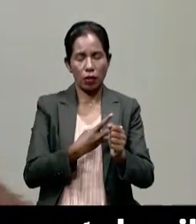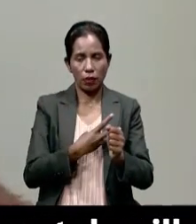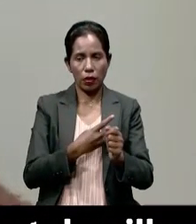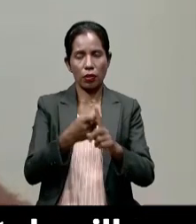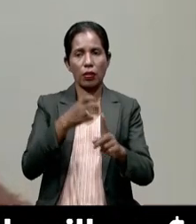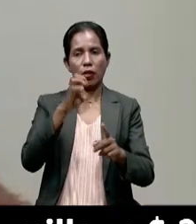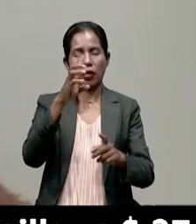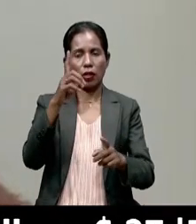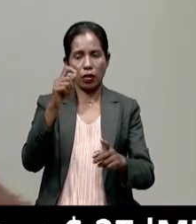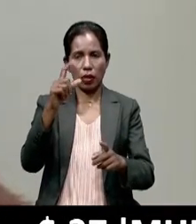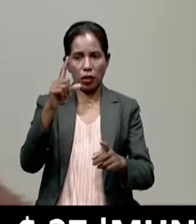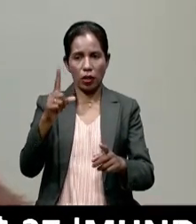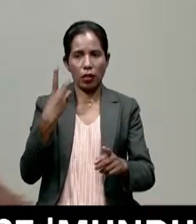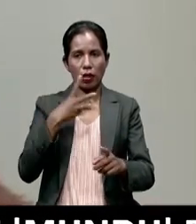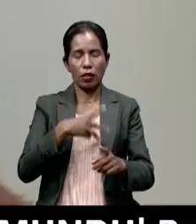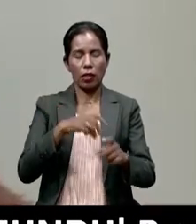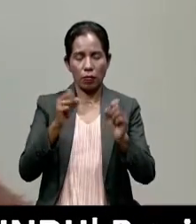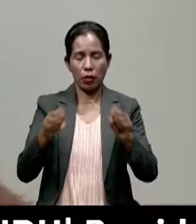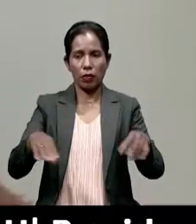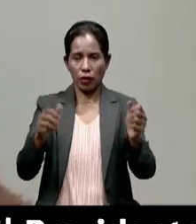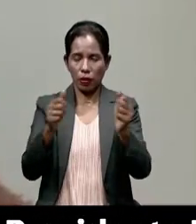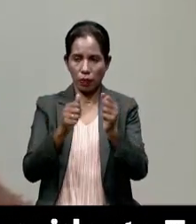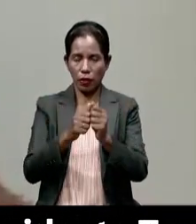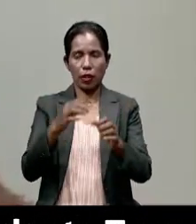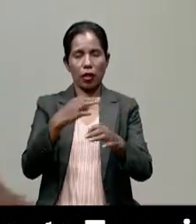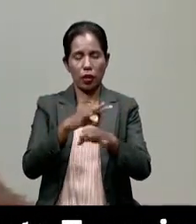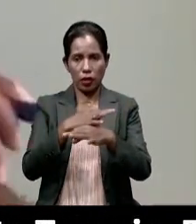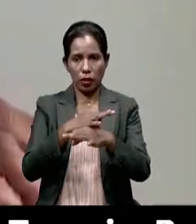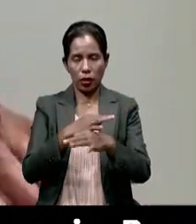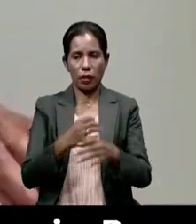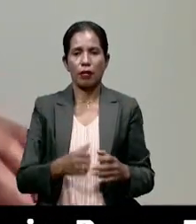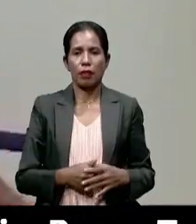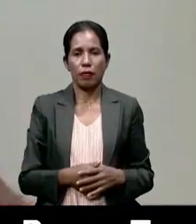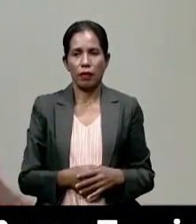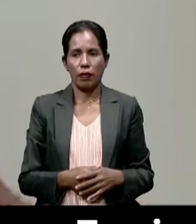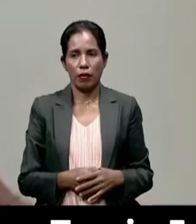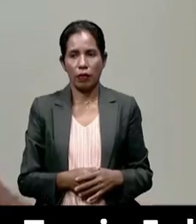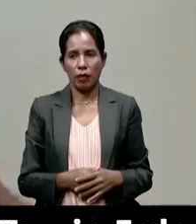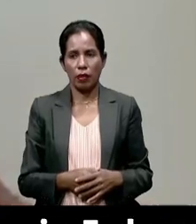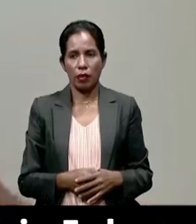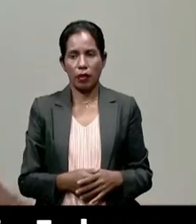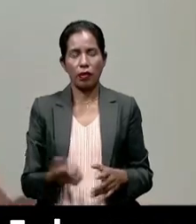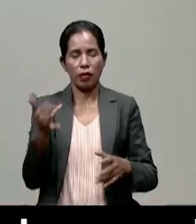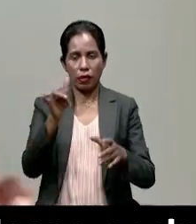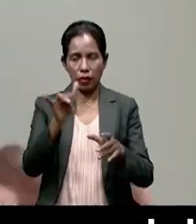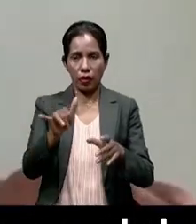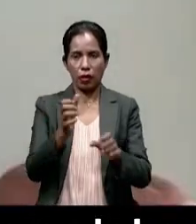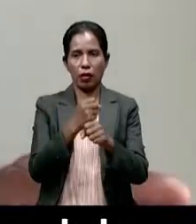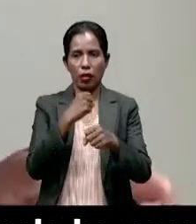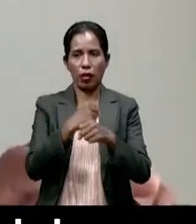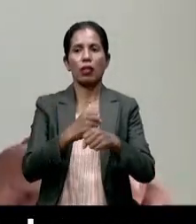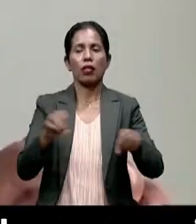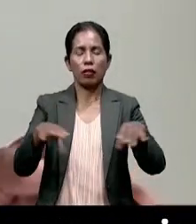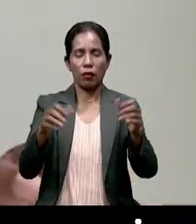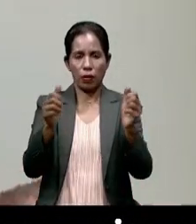telinga diri, para itu beli koperasan, beli instalasi gas, tahu ni. Foi no rap mesmo, se era a lo que a cooperação